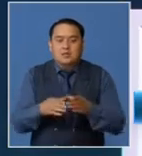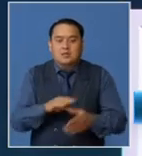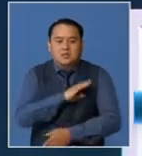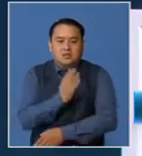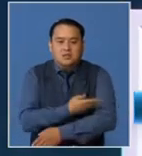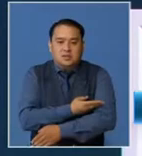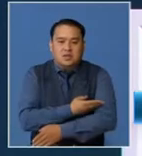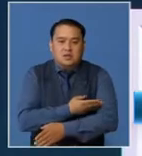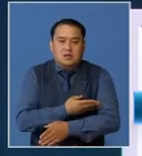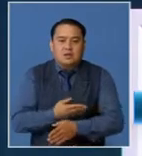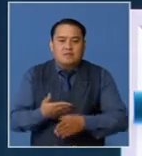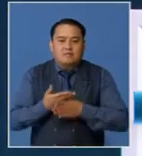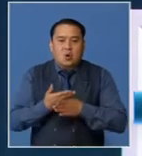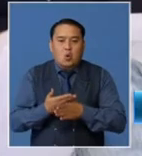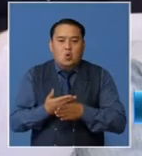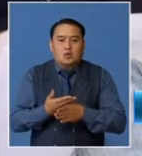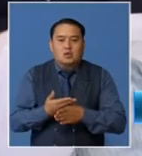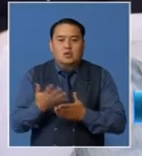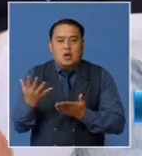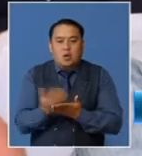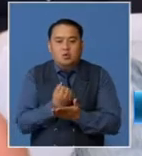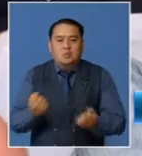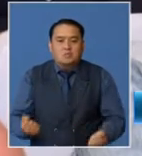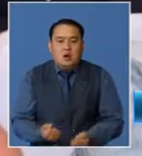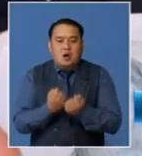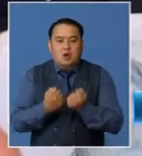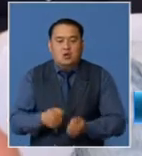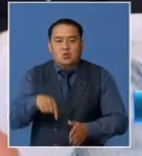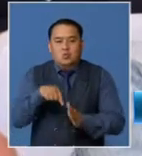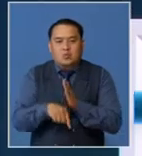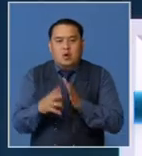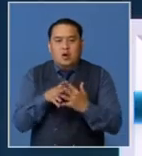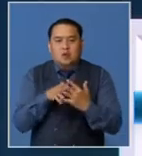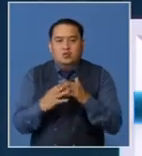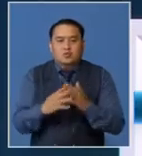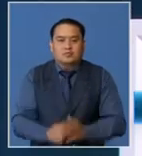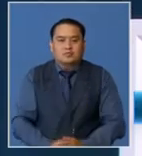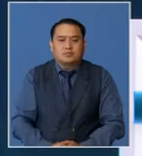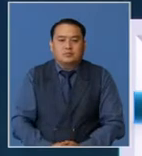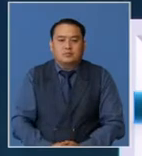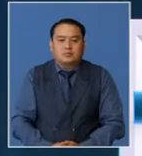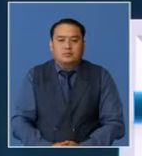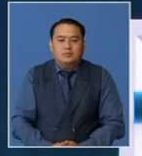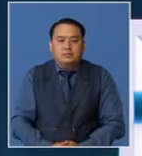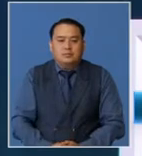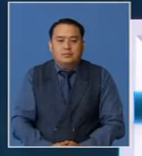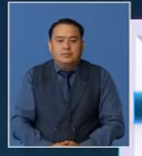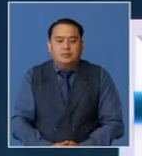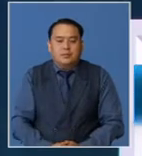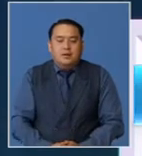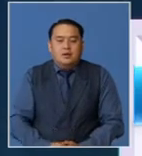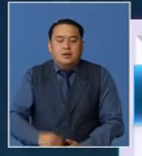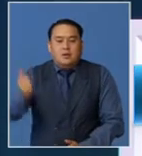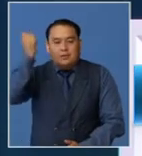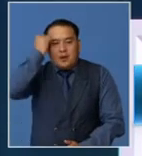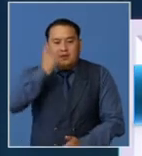и средств во благо родного края находит поддержку в глубинке страны. В памяти каждого человека, в тайниках его души